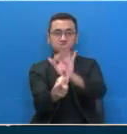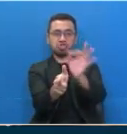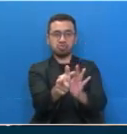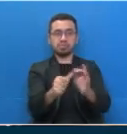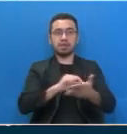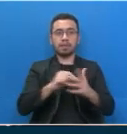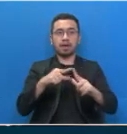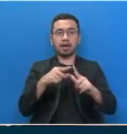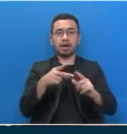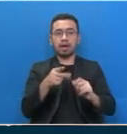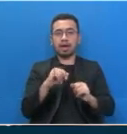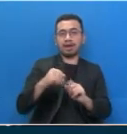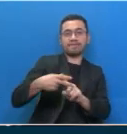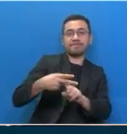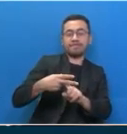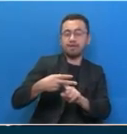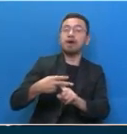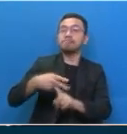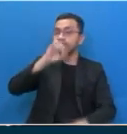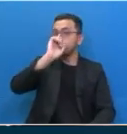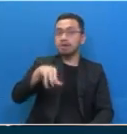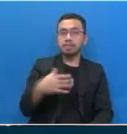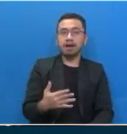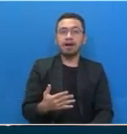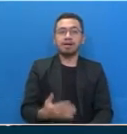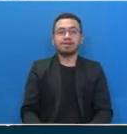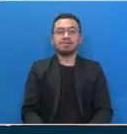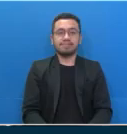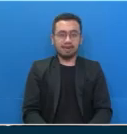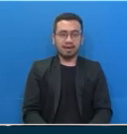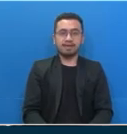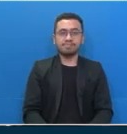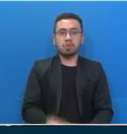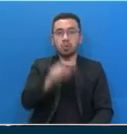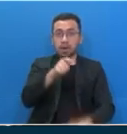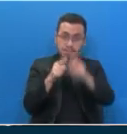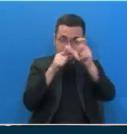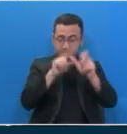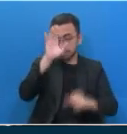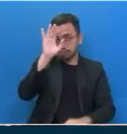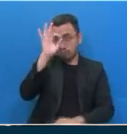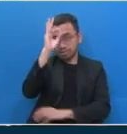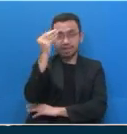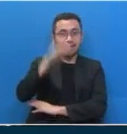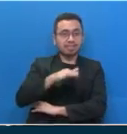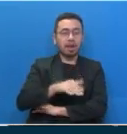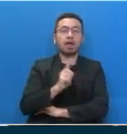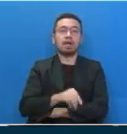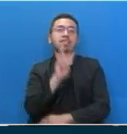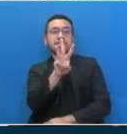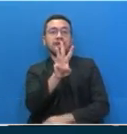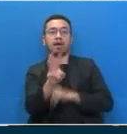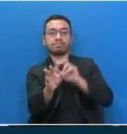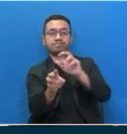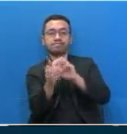pembunuhan Yosua hari ini. Arief mengatakan ada 3 proyektil yang diberikan penyidik Polres Jakarta Selatan. Ketiga proyektil yang